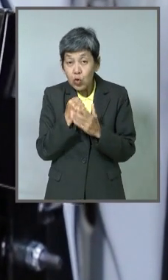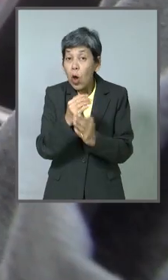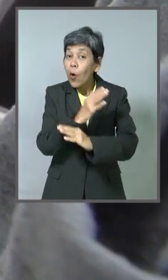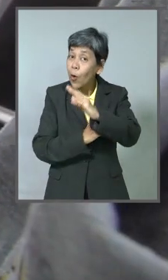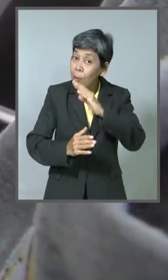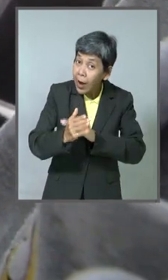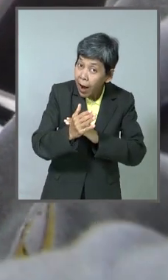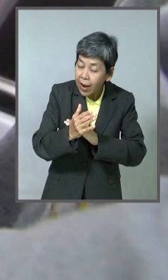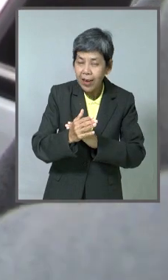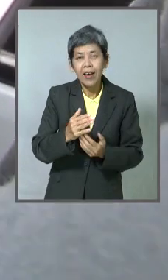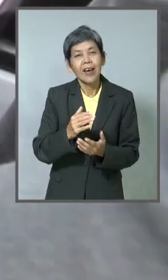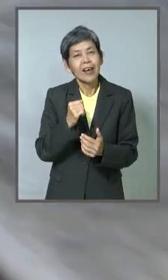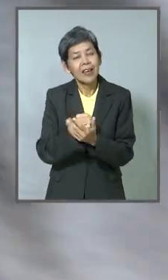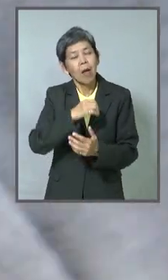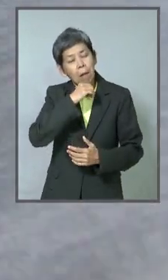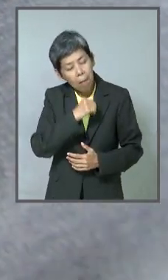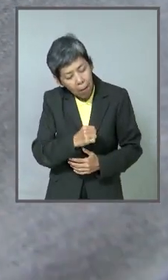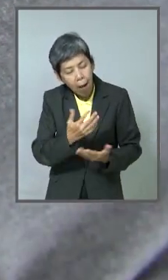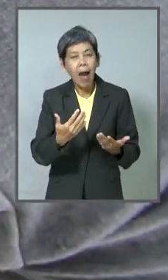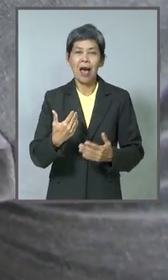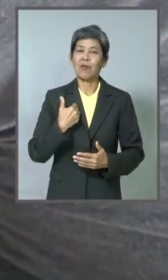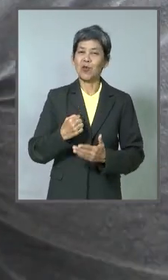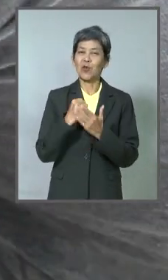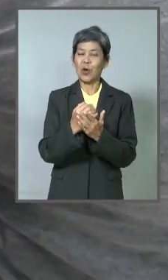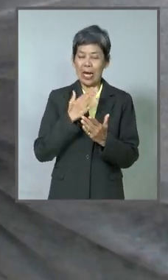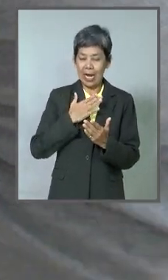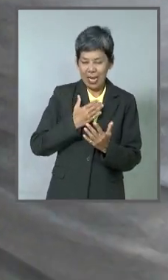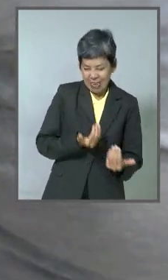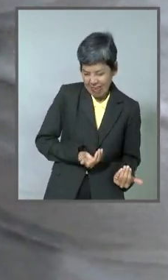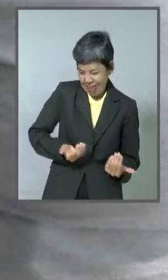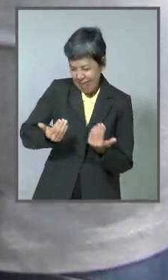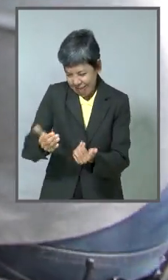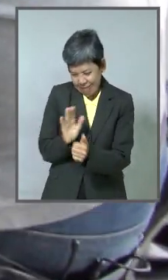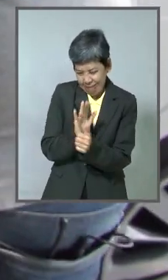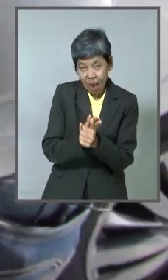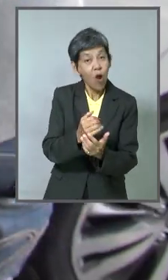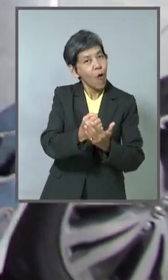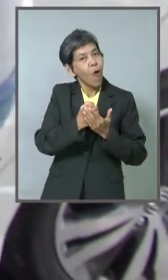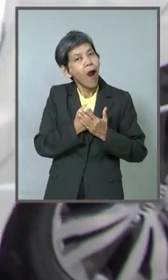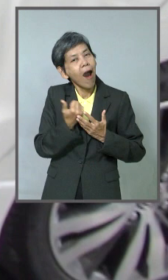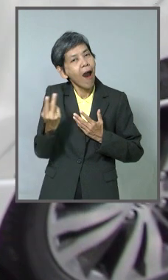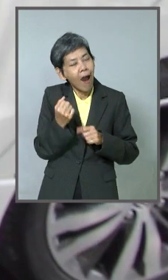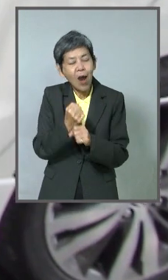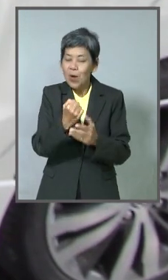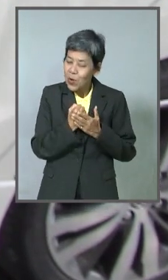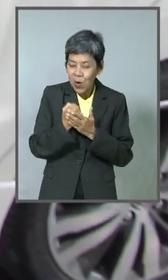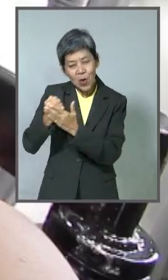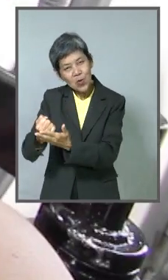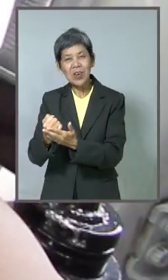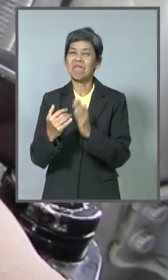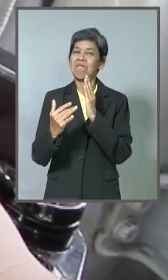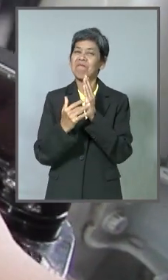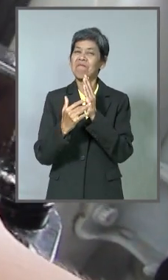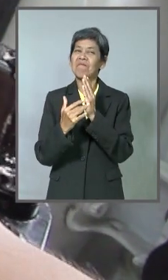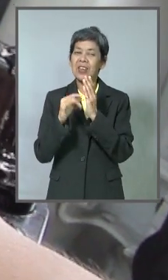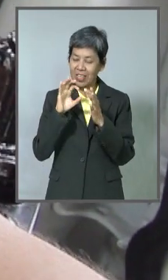ยเหลือไม่เพียงแค่คนพิการผู้ป่วยผู้สูงอายุแต่ยังรวมไปถึงผู้ที่จะต้องดูแลผู้ป่วยอย่างใกล้ชิดเ